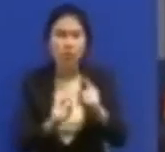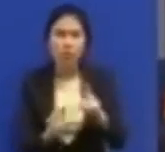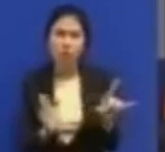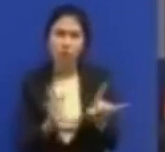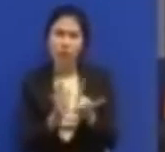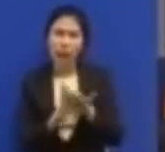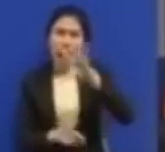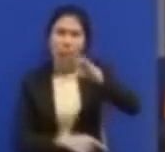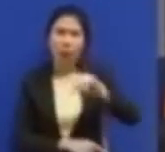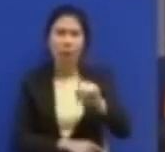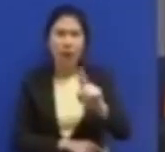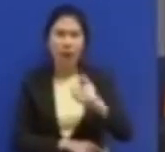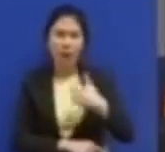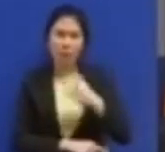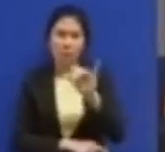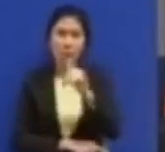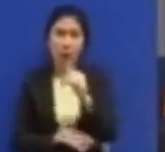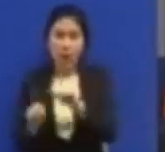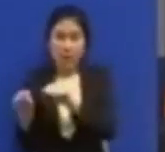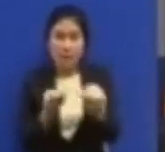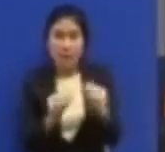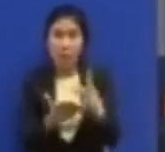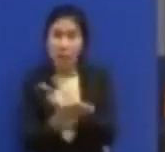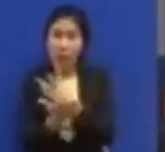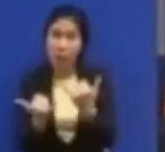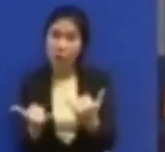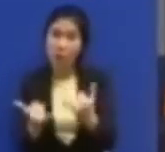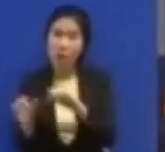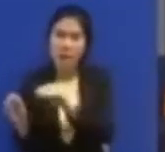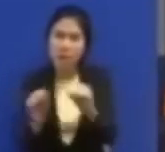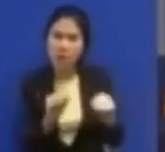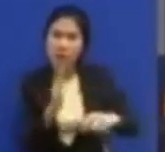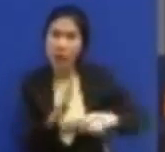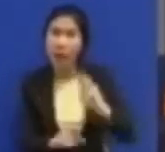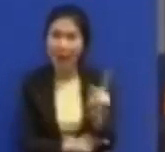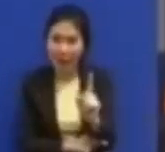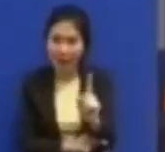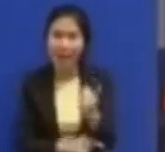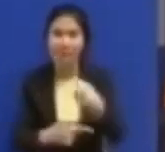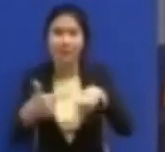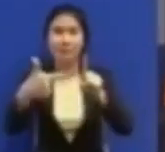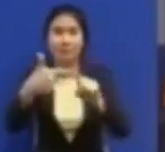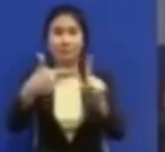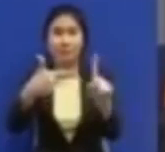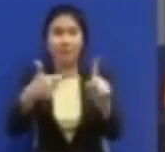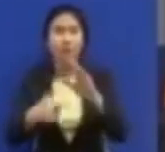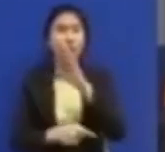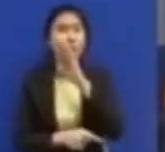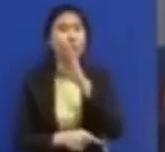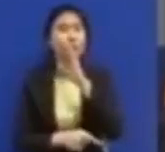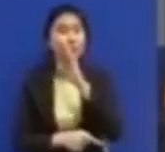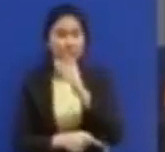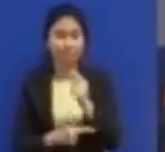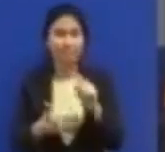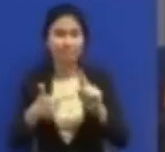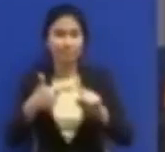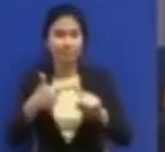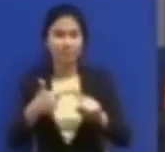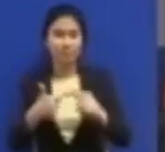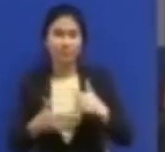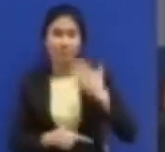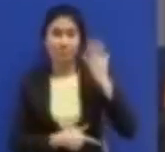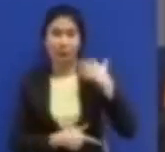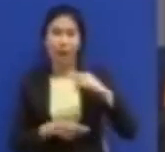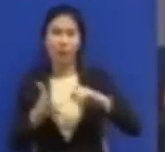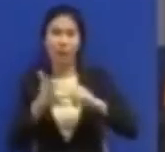ไรกันแน่นะครับในการเลื่อนการประชุมครั้งนี้นะครับประการที่1ประการที่2ถ้าเกิดสมมุติว่าท่านยืนยันว่าจะให้มีการ